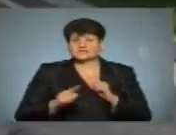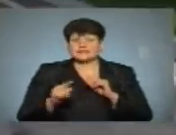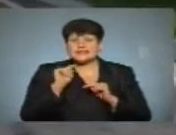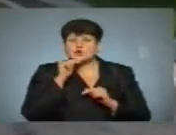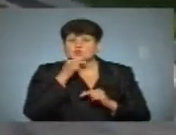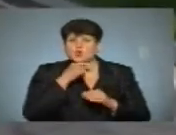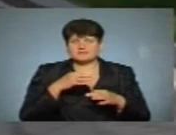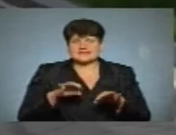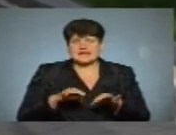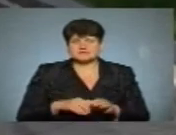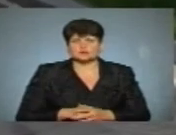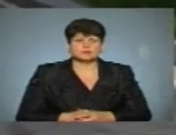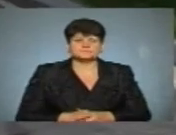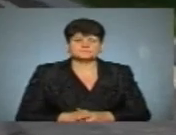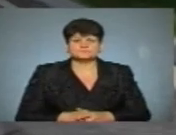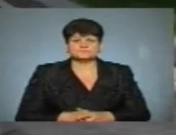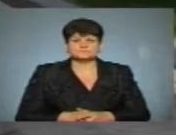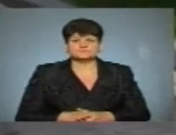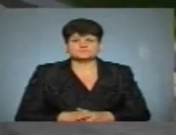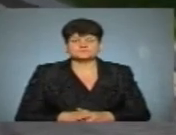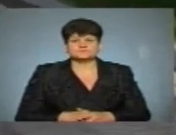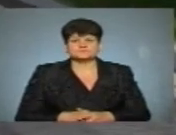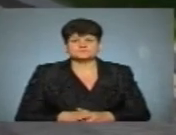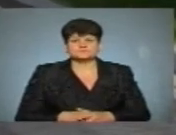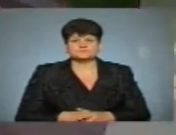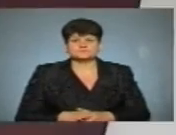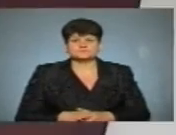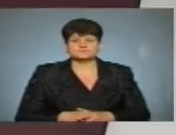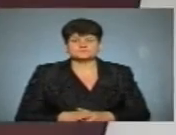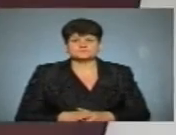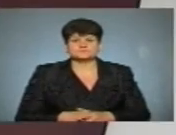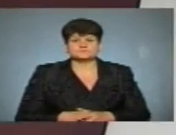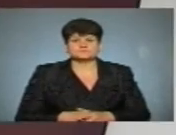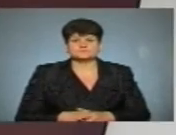транспорт. Марія Котенко, Марта Журавель. Новини на Суспільному. Тернопіль.